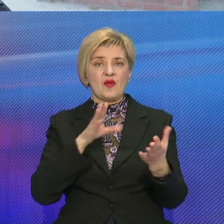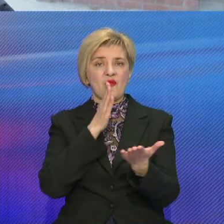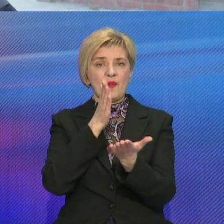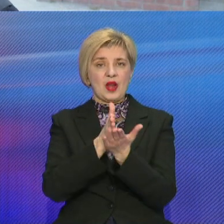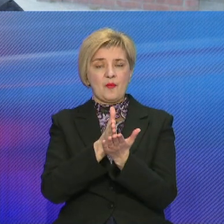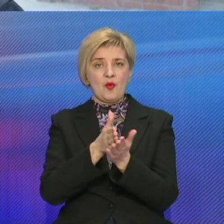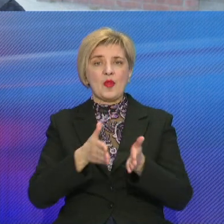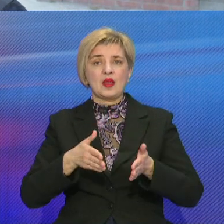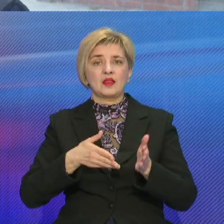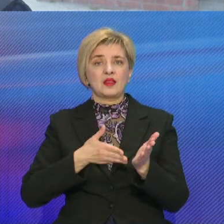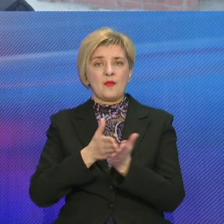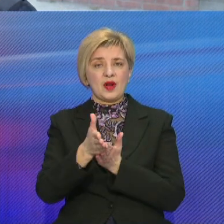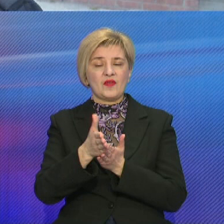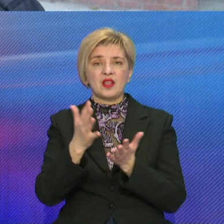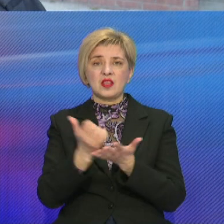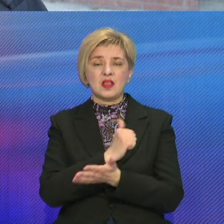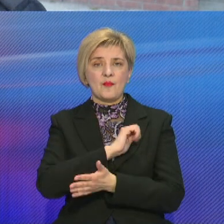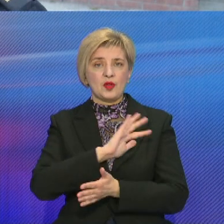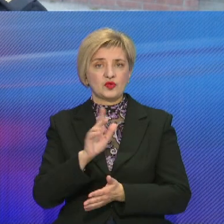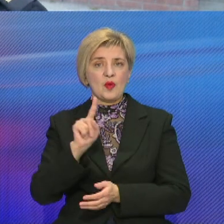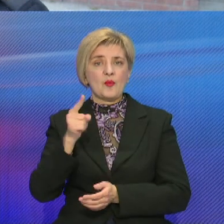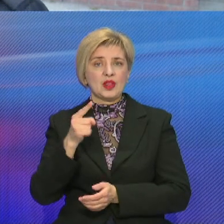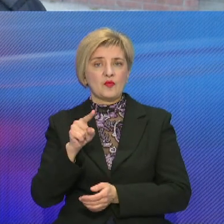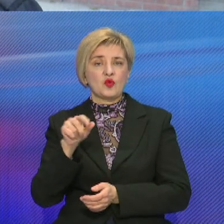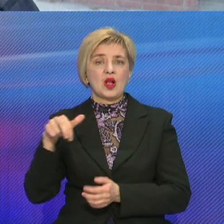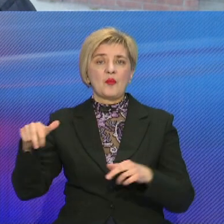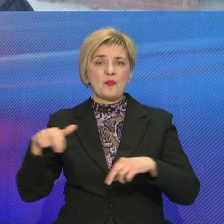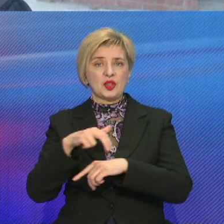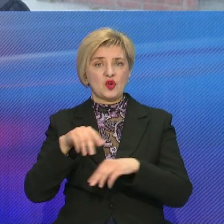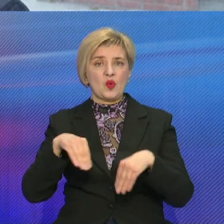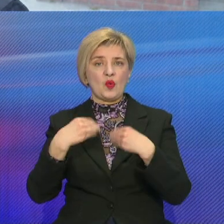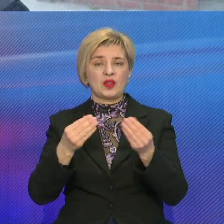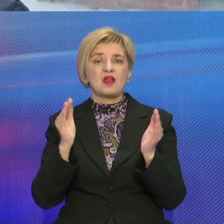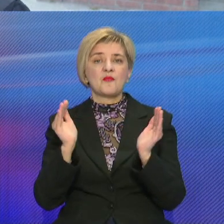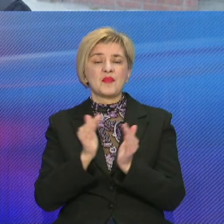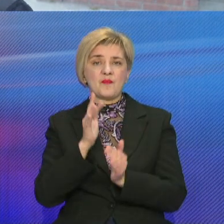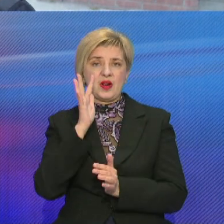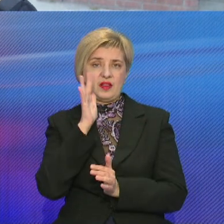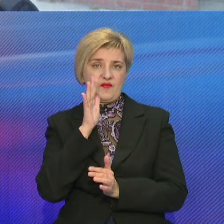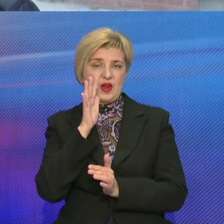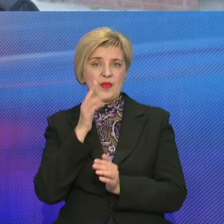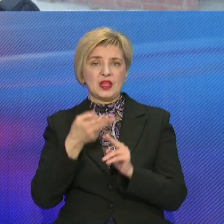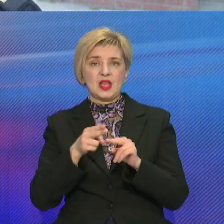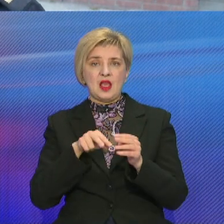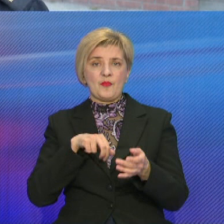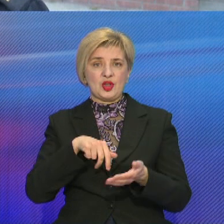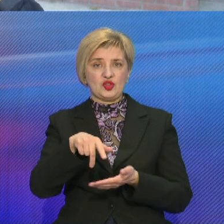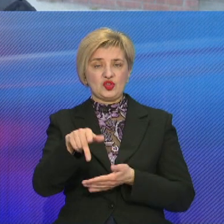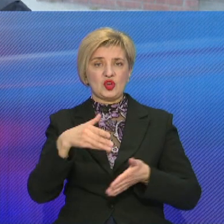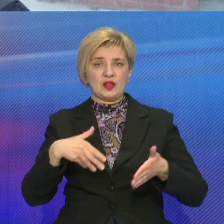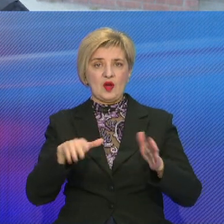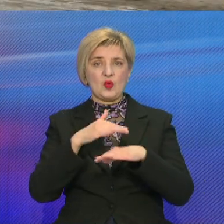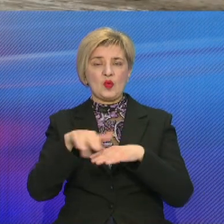улице Советских пограничников не получается, потому как пешеходам отдано и так минимальное количество времени для пересечения проезжей части